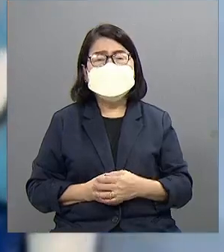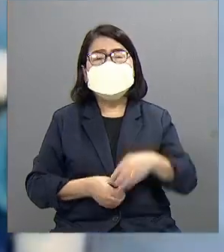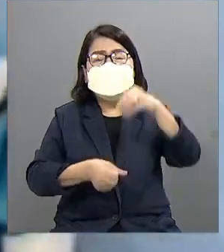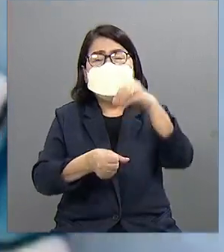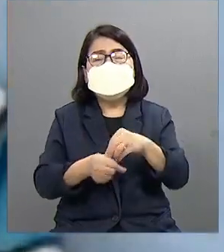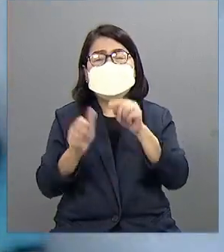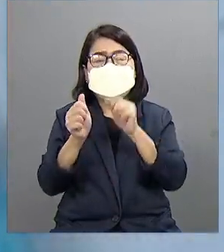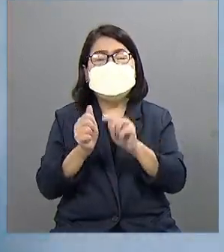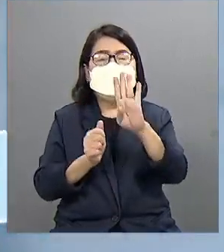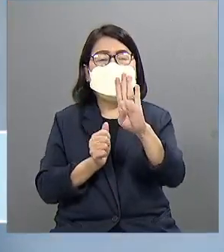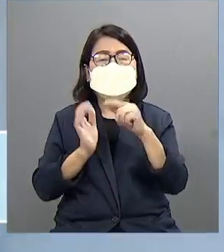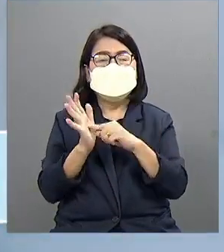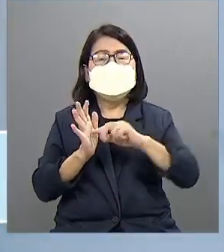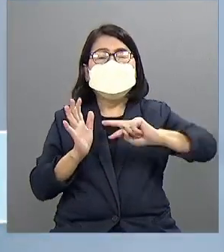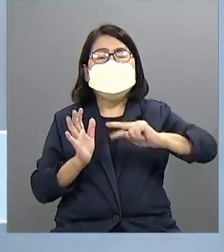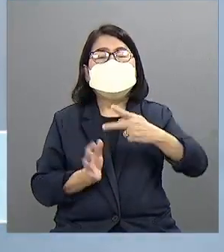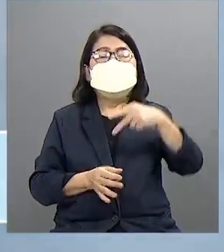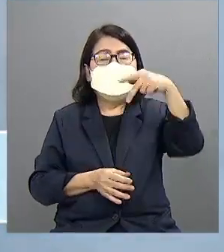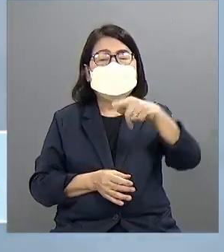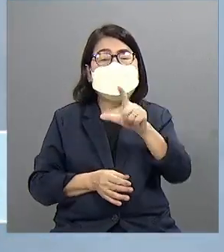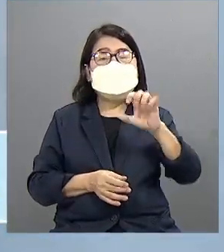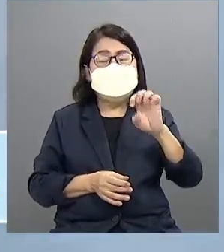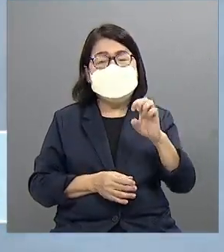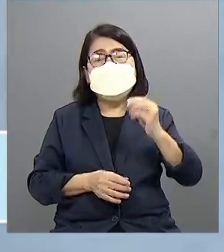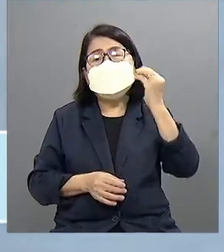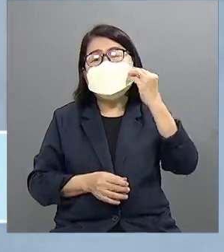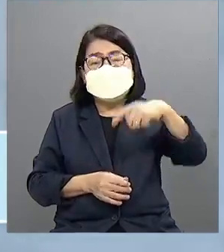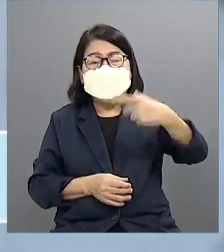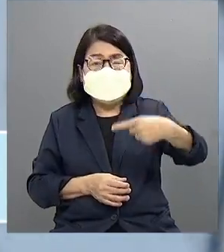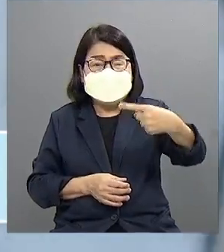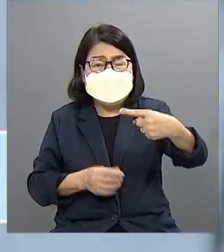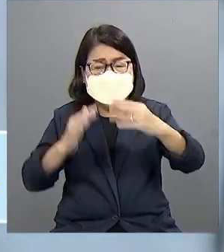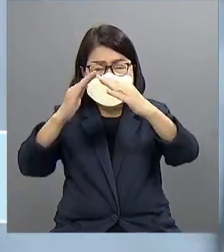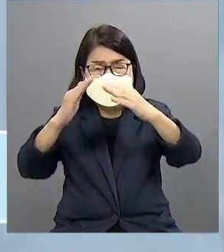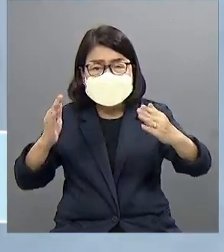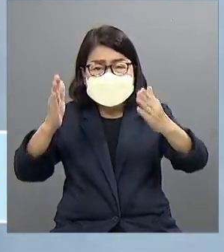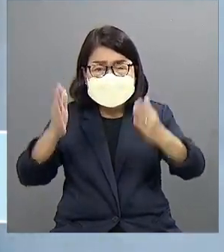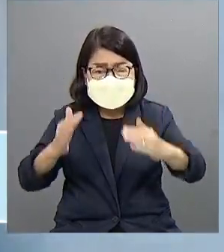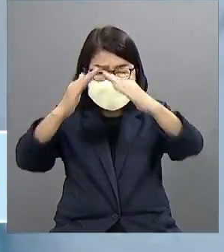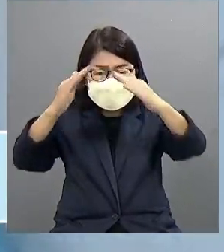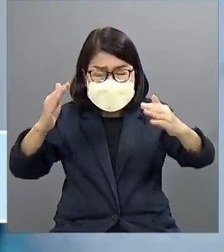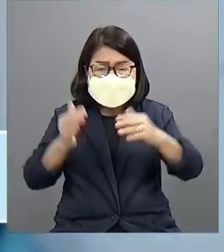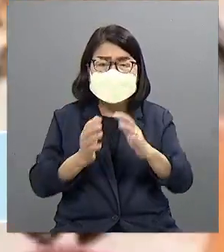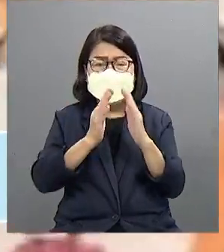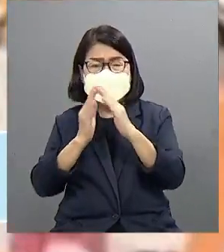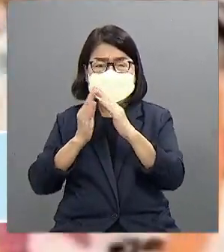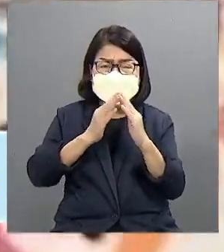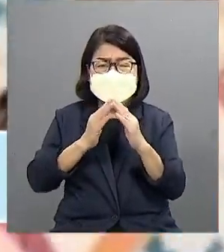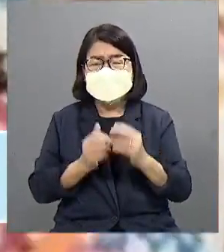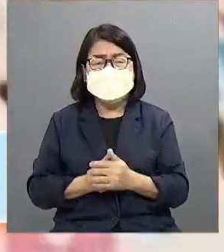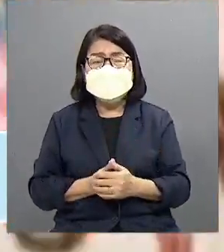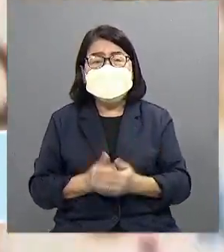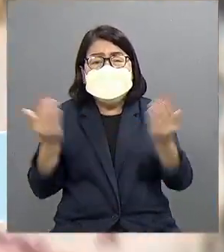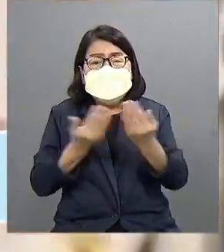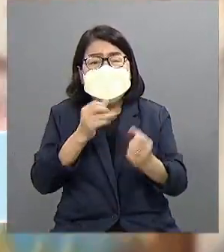ราการค่ะทีมข่าวไปที่บ้านชั้นเดียวนะคะก็สุดโทรมเลยไปเห็นลูกสาววัย6ขวบนะคะที่ป่วยชักเกร